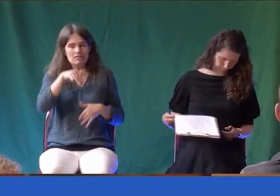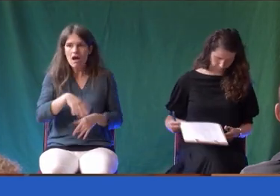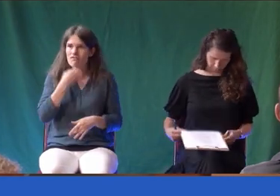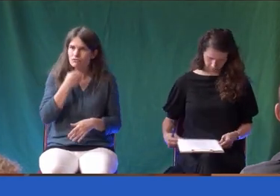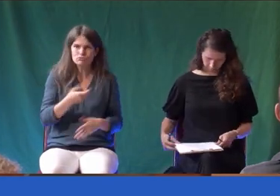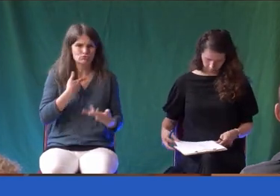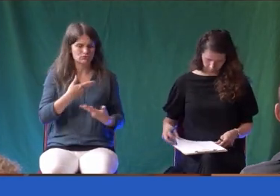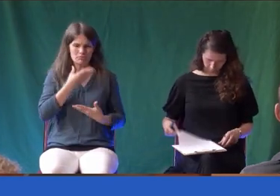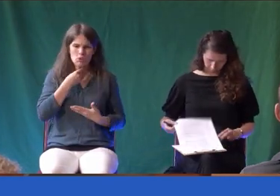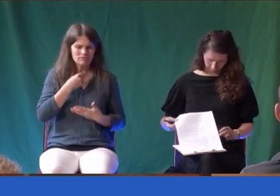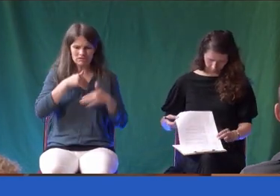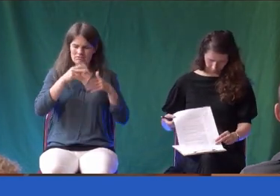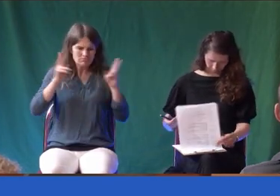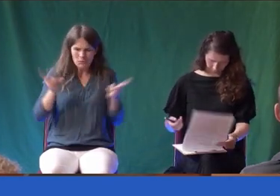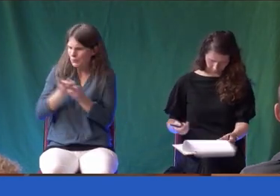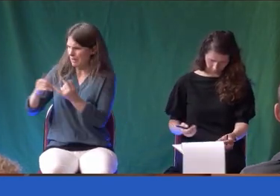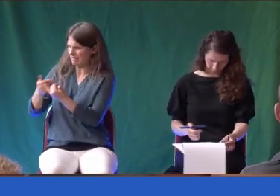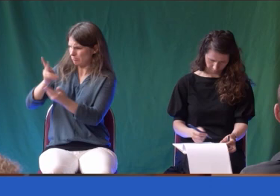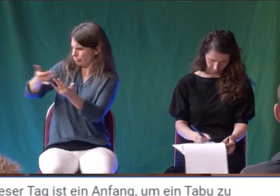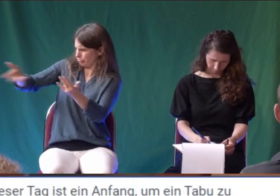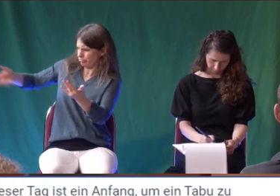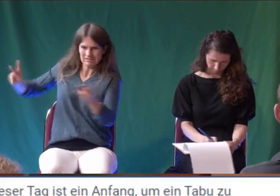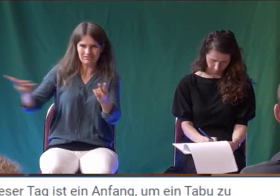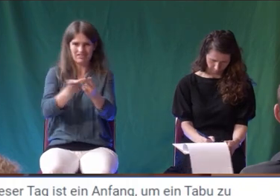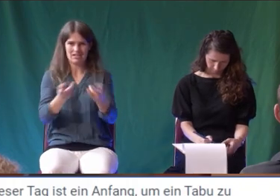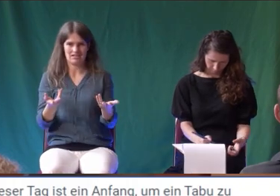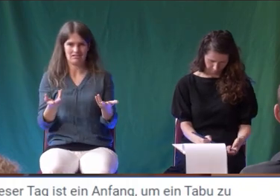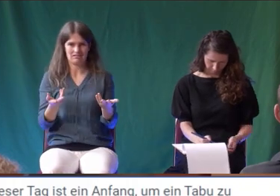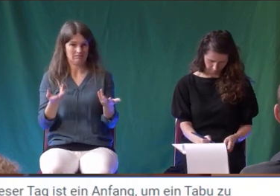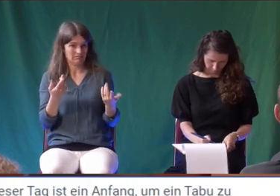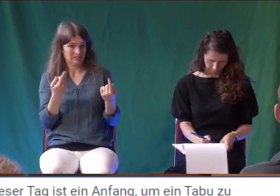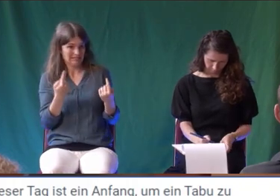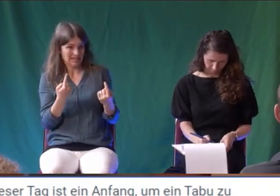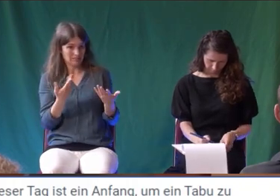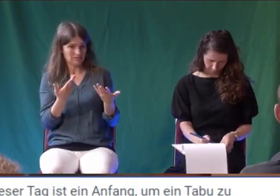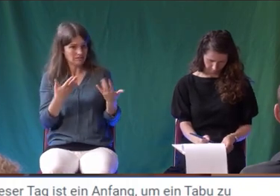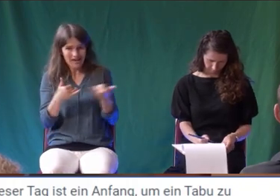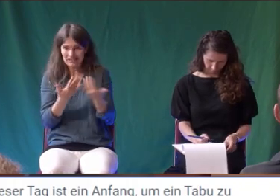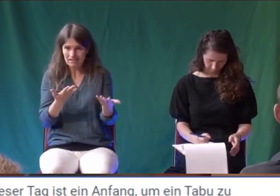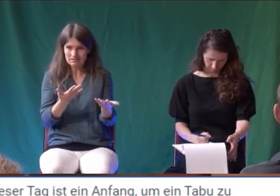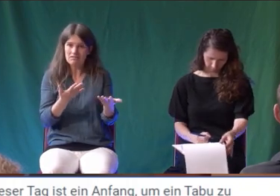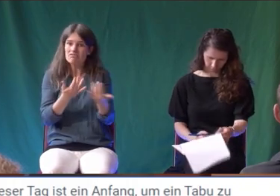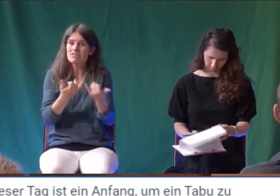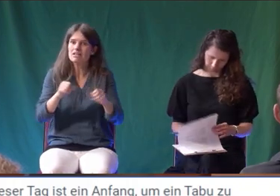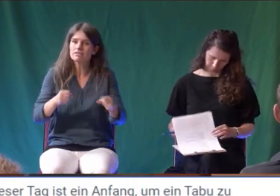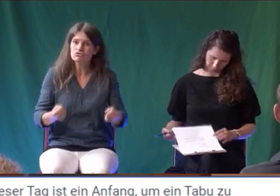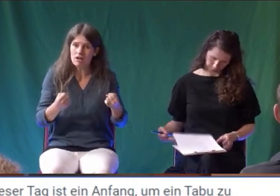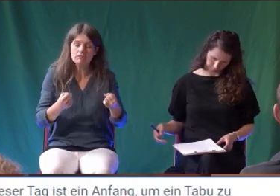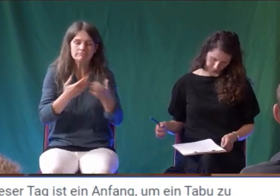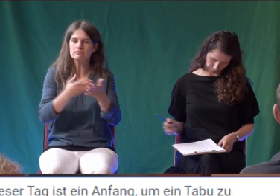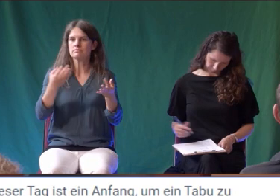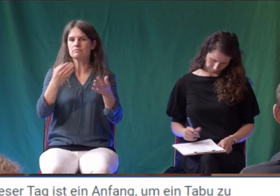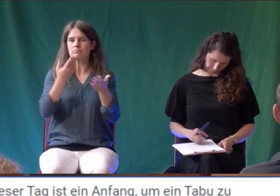wie alle anderen Eltern auch und sie sind starke Eltern wenn Sie die Unterstützung erhalten die Sie ganz konkret und ganz